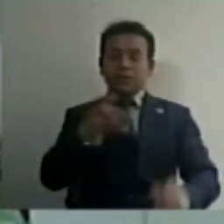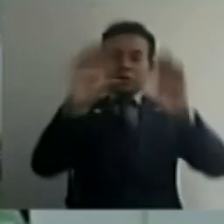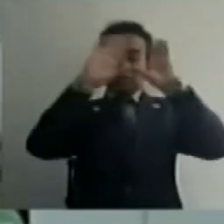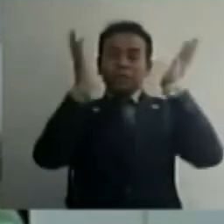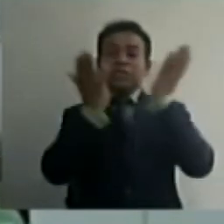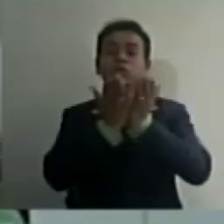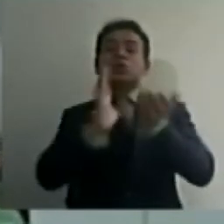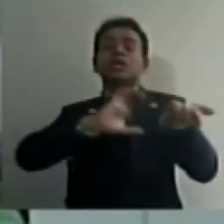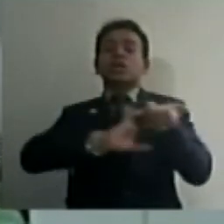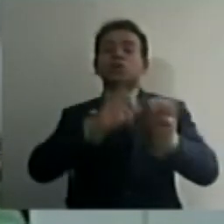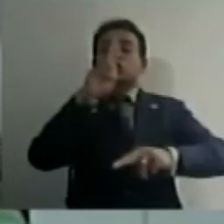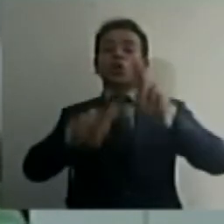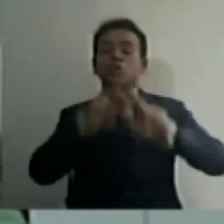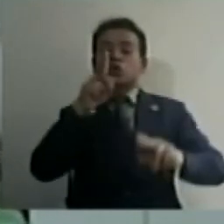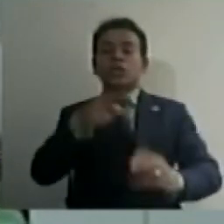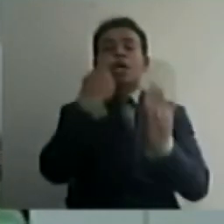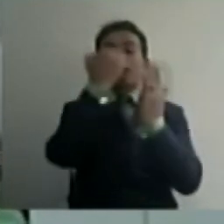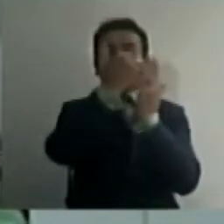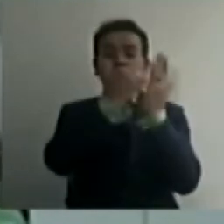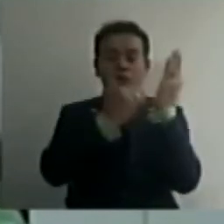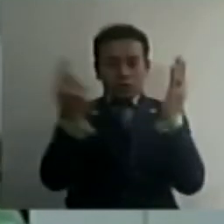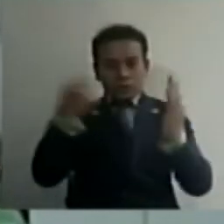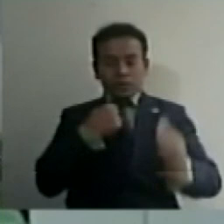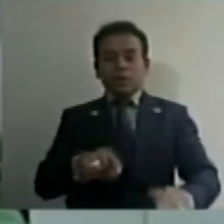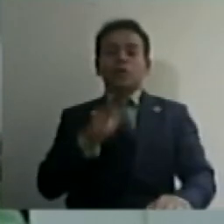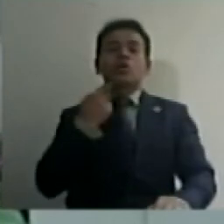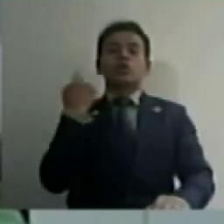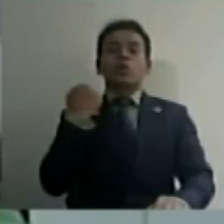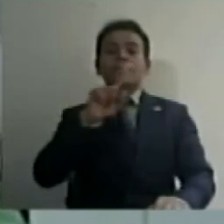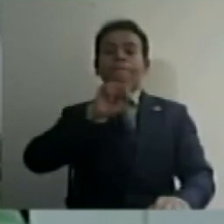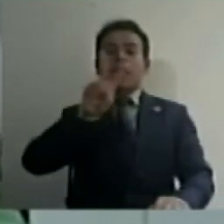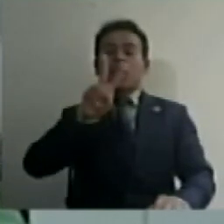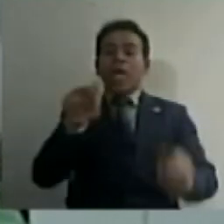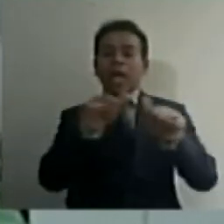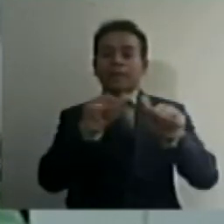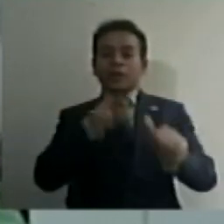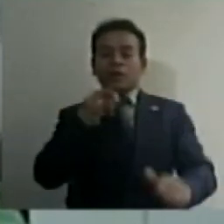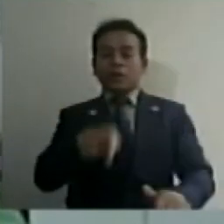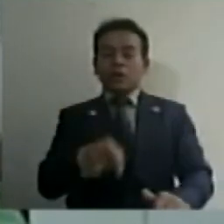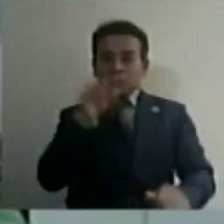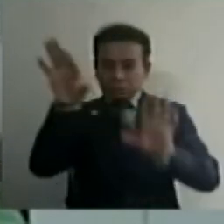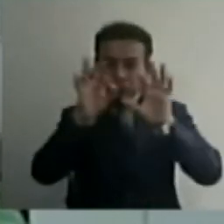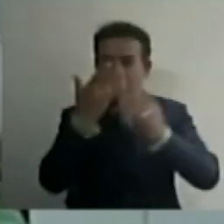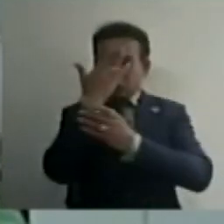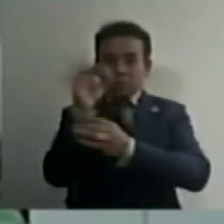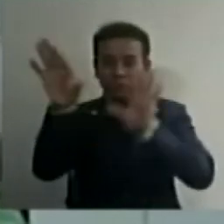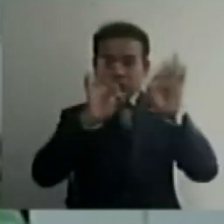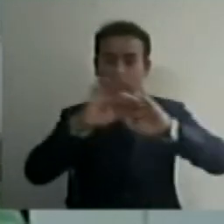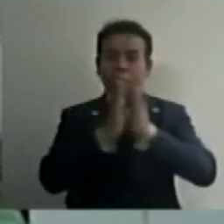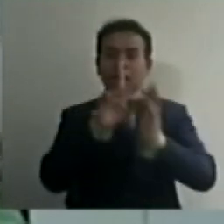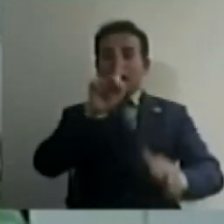12 এপ্রিল অনুযায়ী শনাক্ত হয়েছে গত 24 ঘন্টায় 1,880 জন এবং অদ্যাবধি